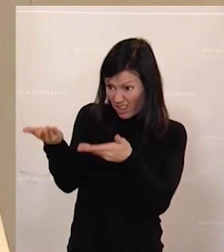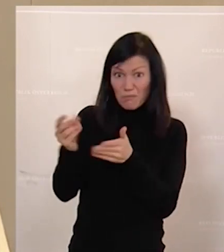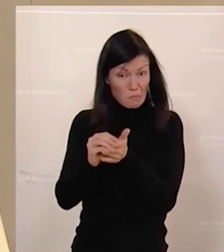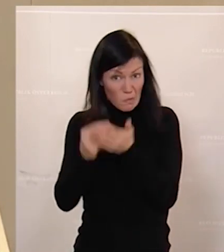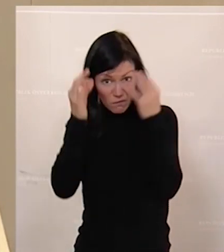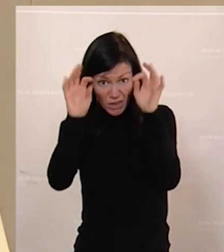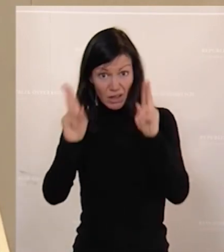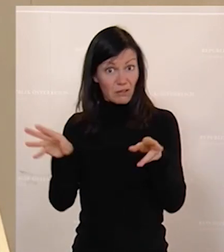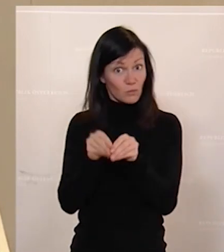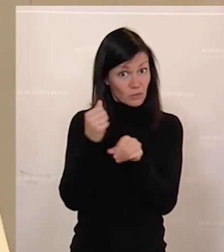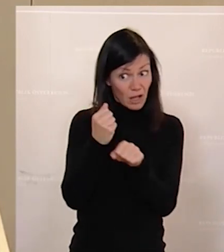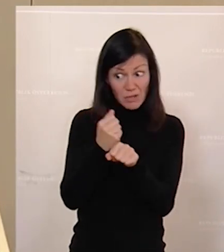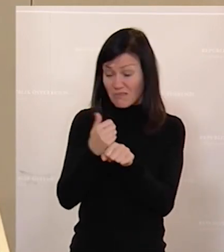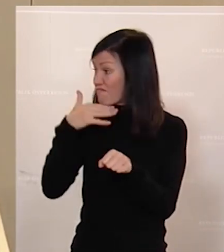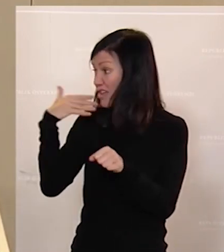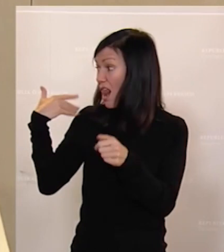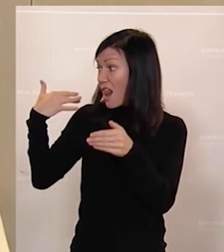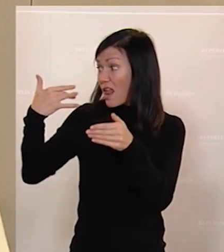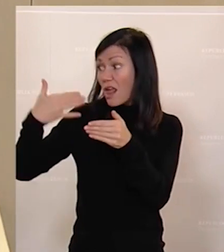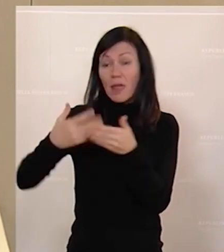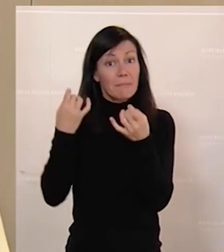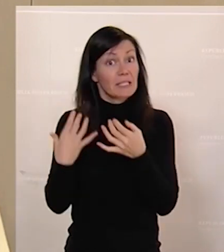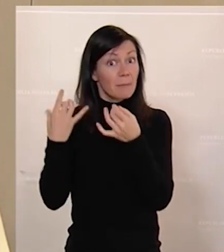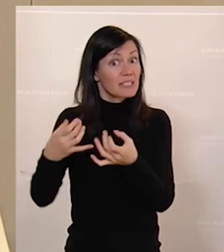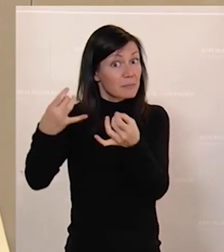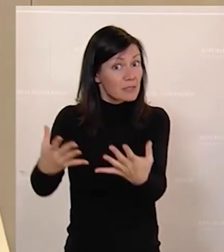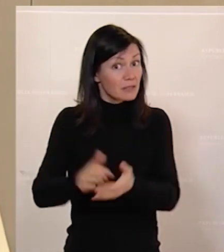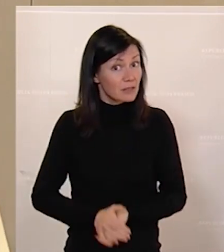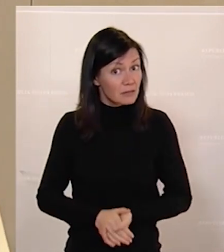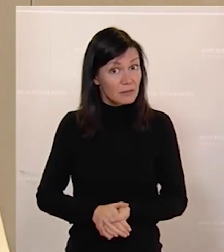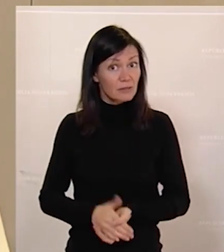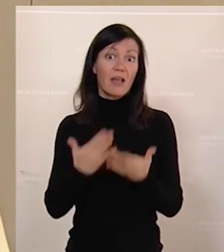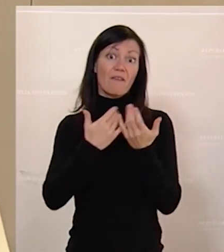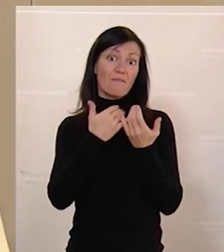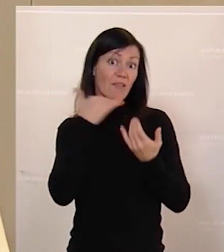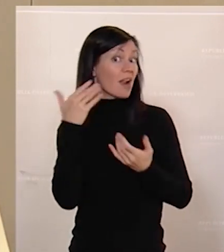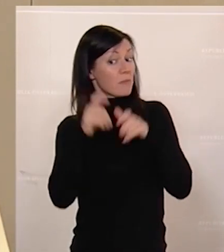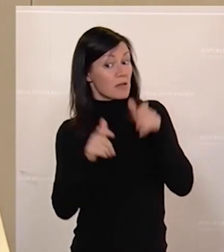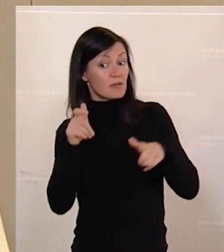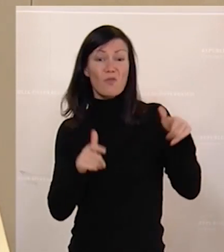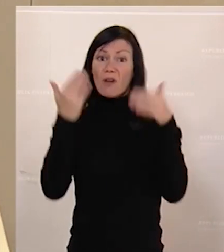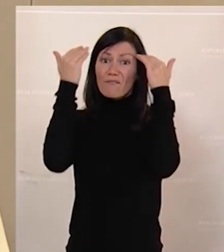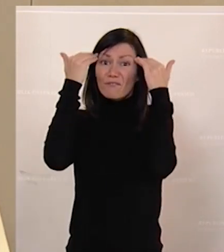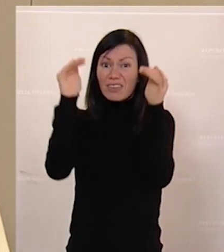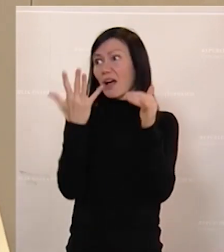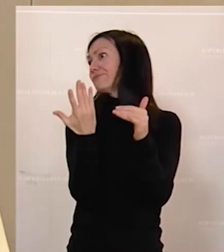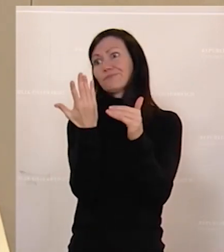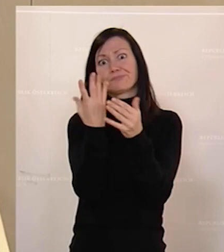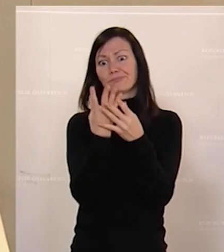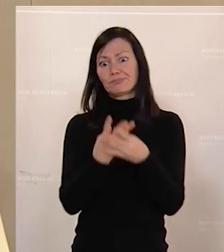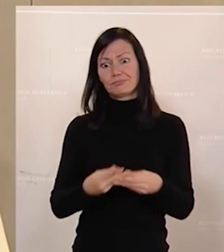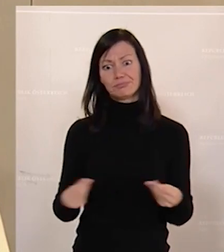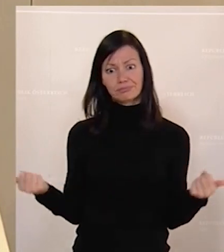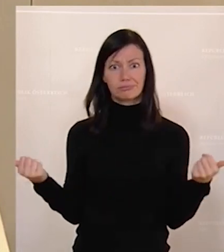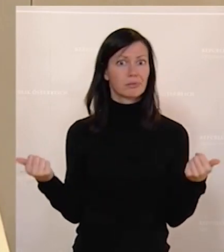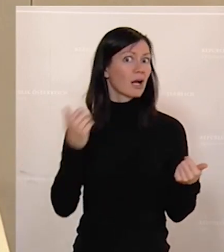fähig, zusammenzuarbeiten nach all dem, was passiert? Wie geht es weiter? Viele haben das Vertrauen verloren. Natürlich auch und gerade nicht